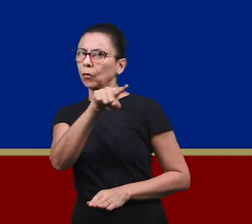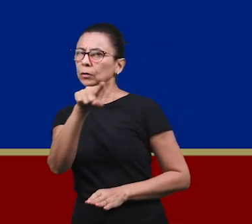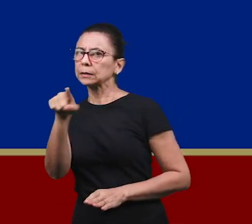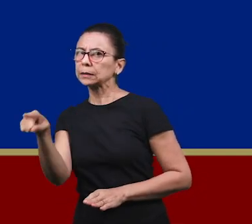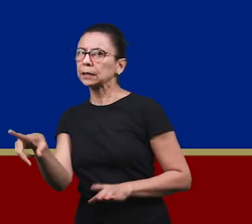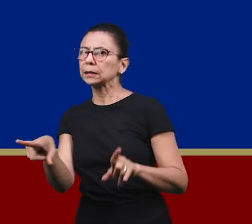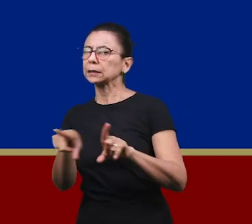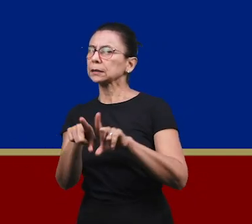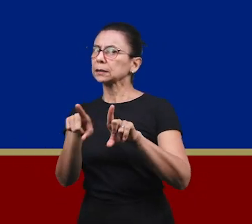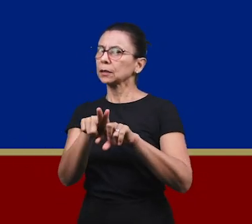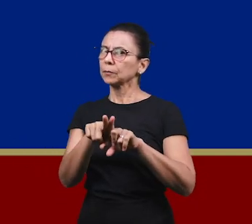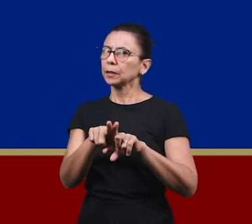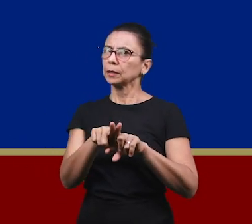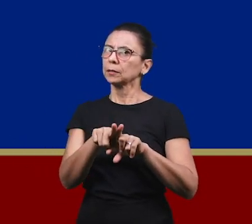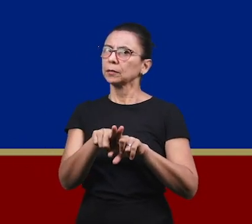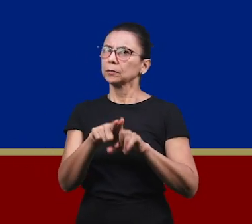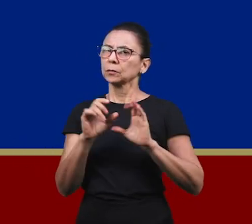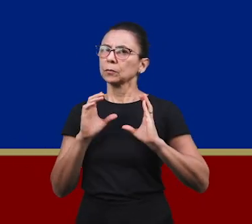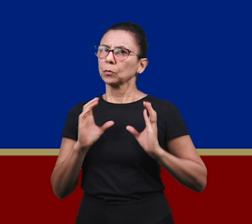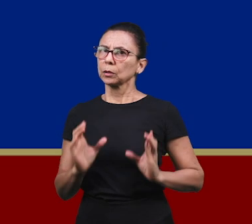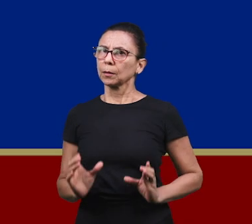toute votre manière de vivre.